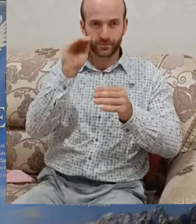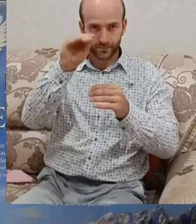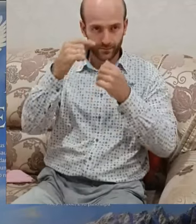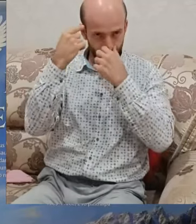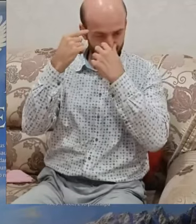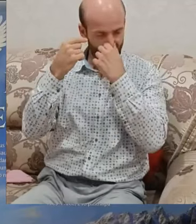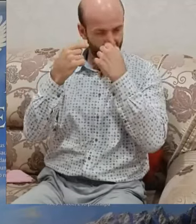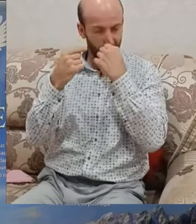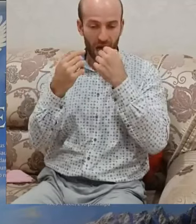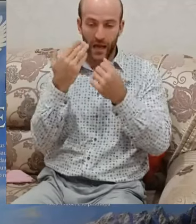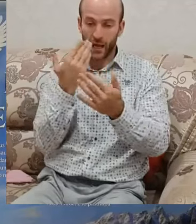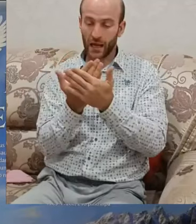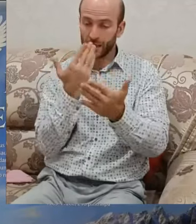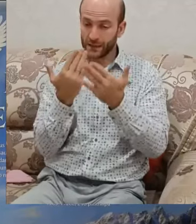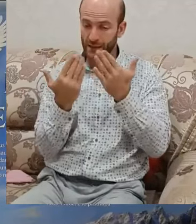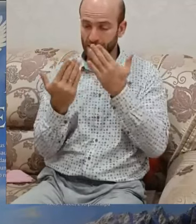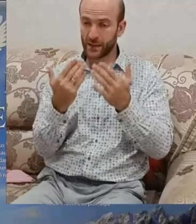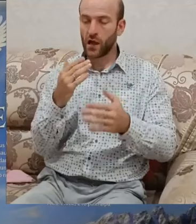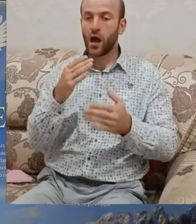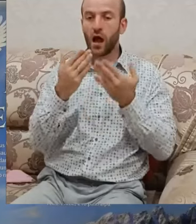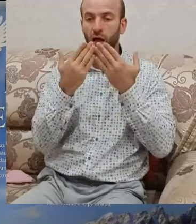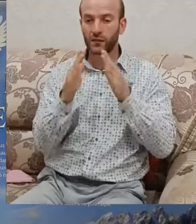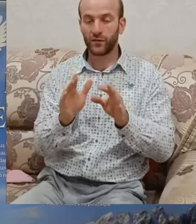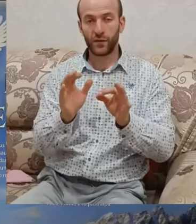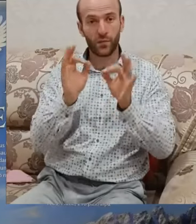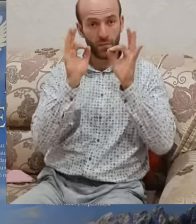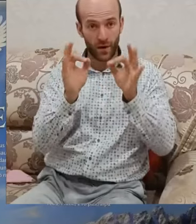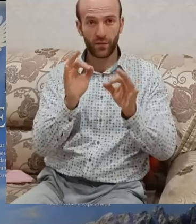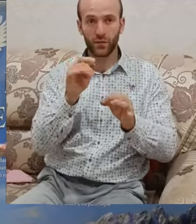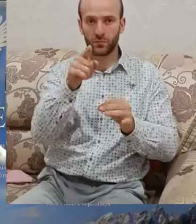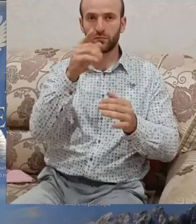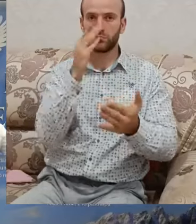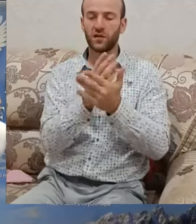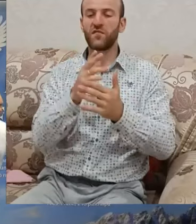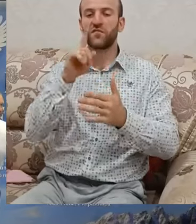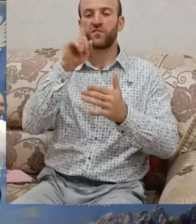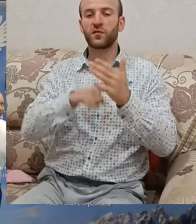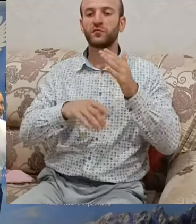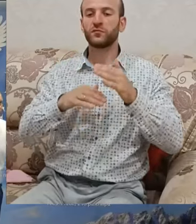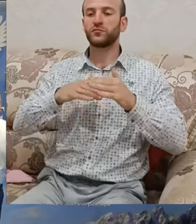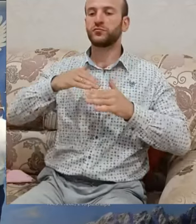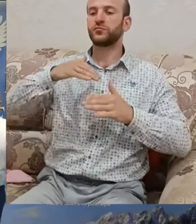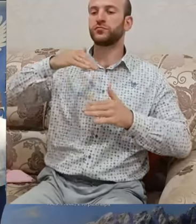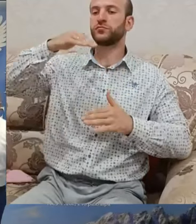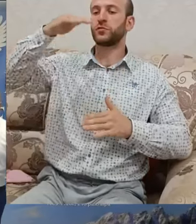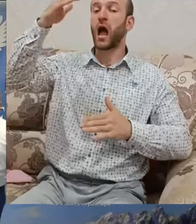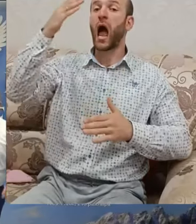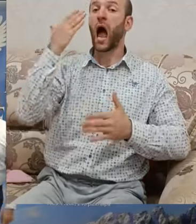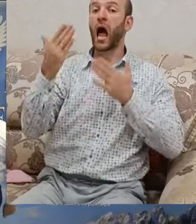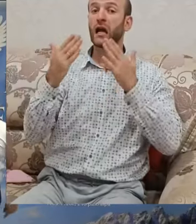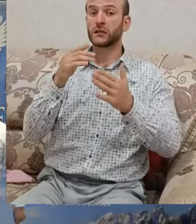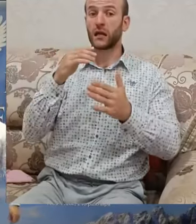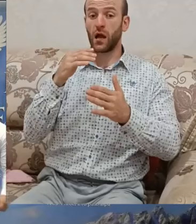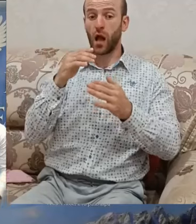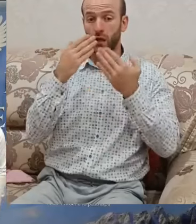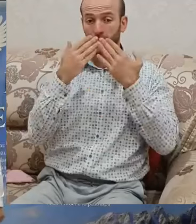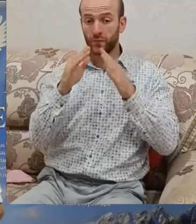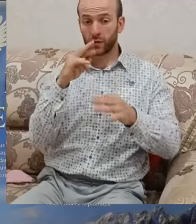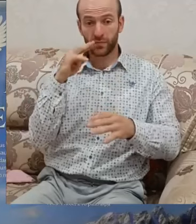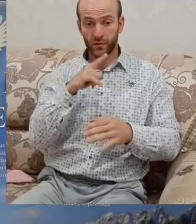vėši. Vieni įsivaizduoja. Adni vabražajut. Kad gyvena. Što živut. O kiti gyvena. A drugi